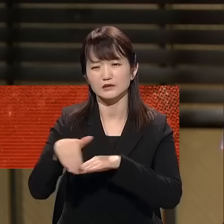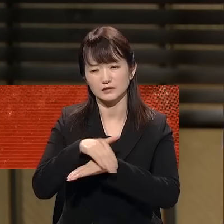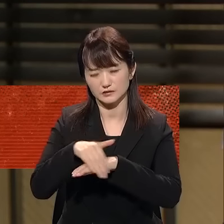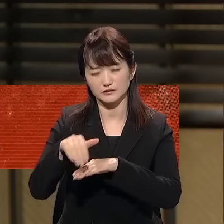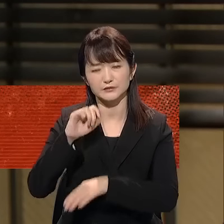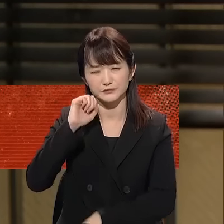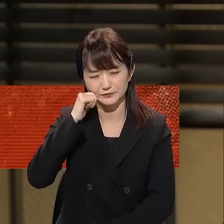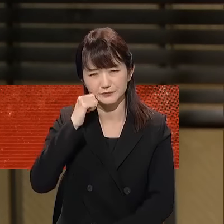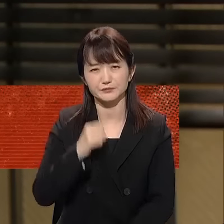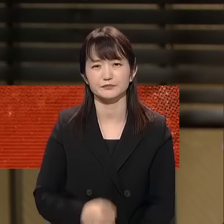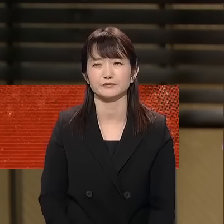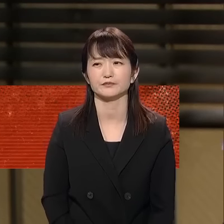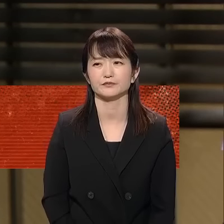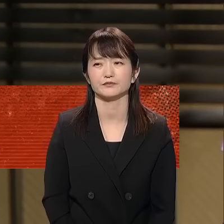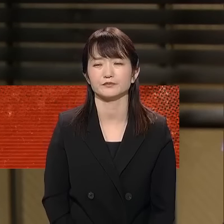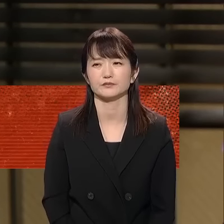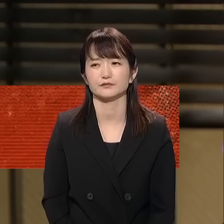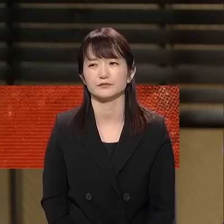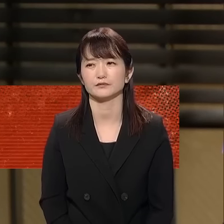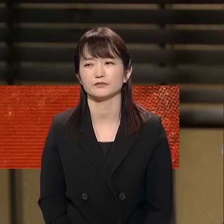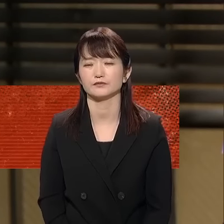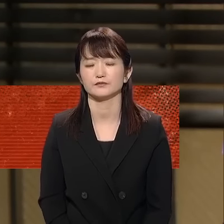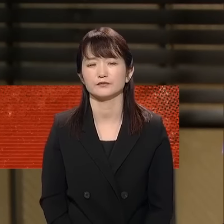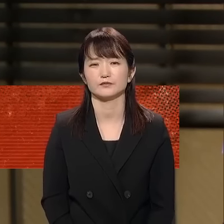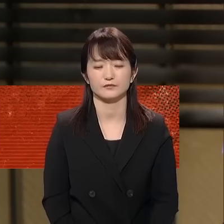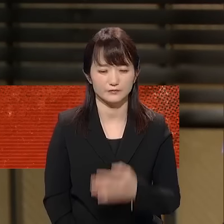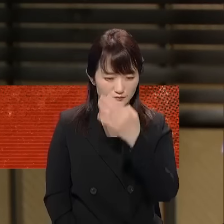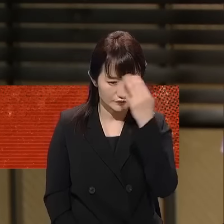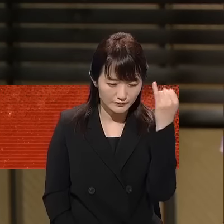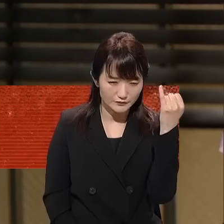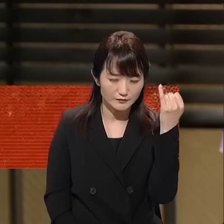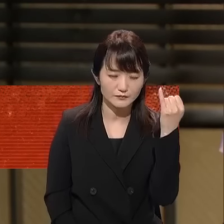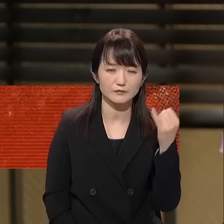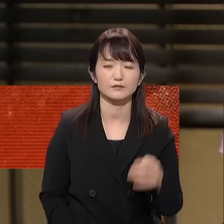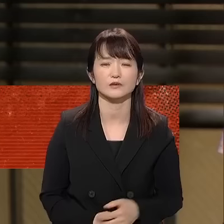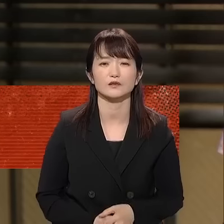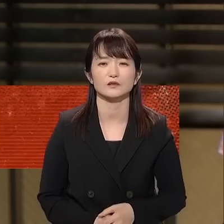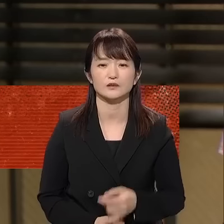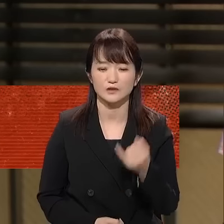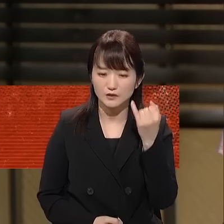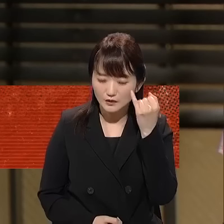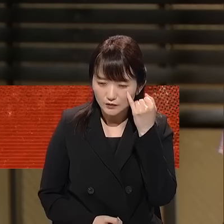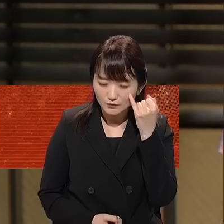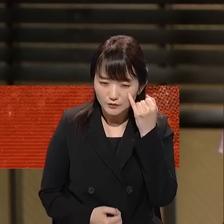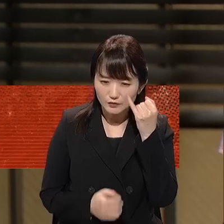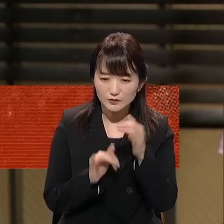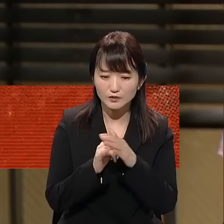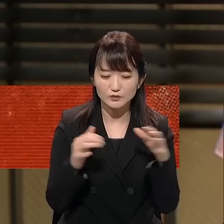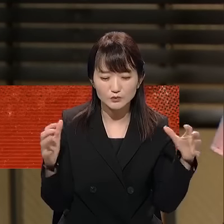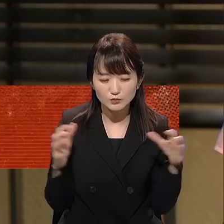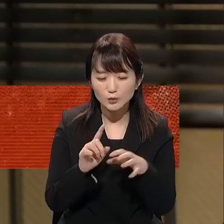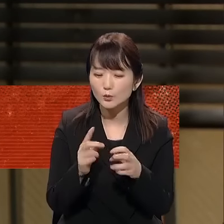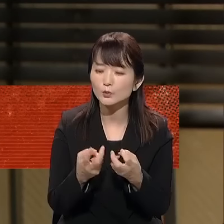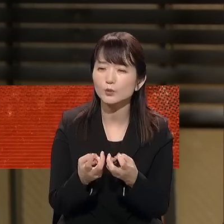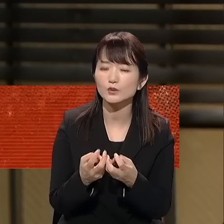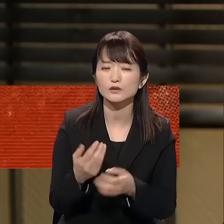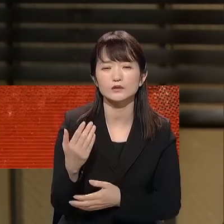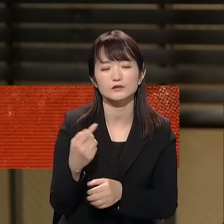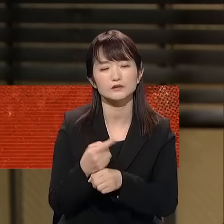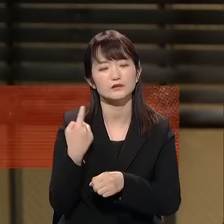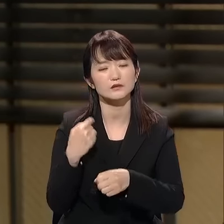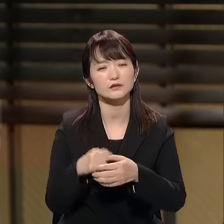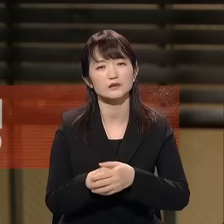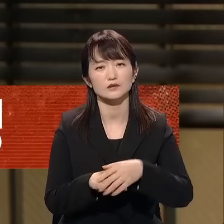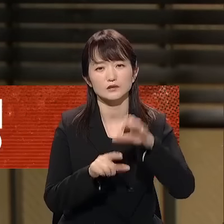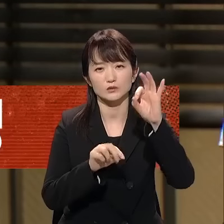않겠습니까 그래서 제보자는 할머니하고 이모들 뭐 집안 식구들 다 모아놓고 어떻게 할까 고민을 하다가 지난해 12월 26일에 인천의